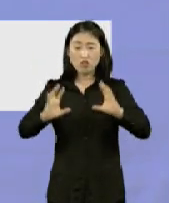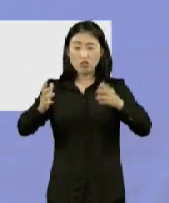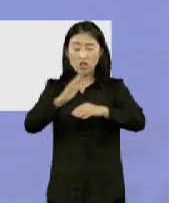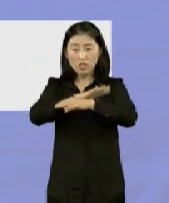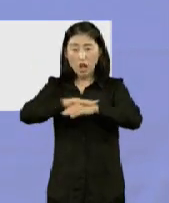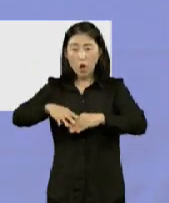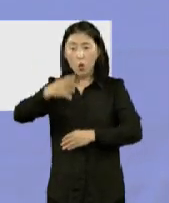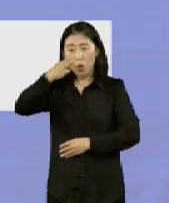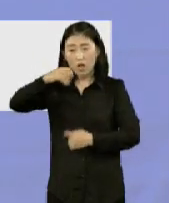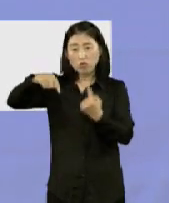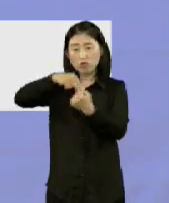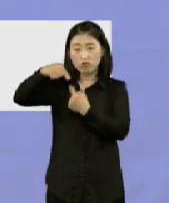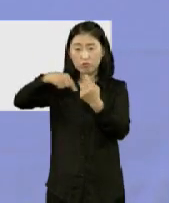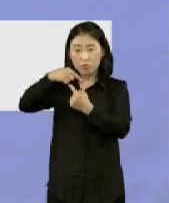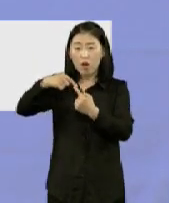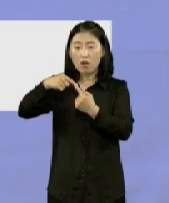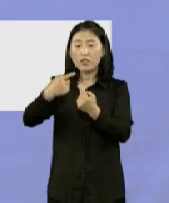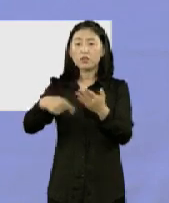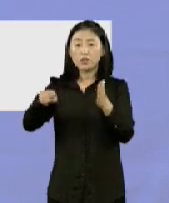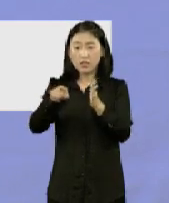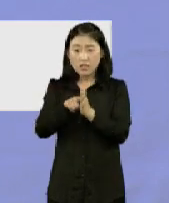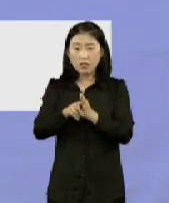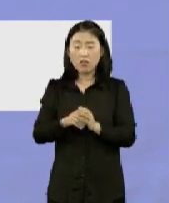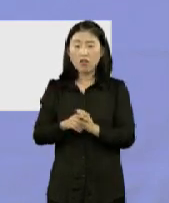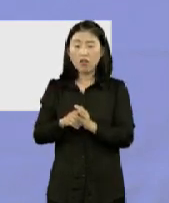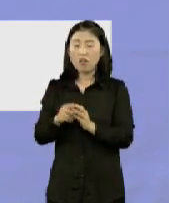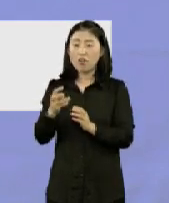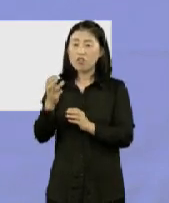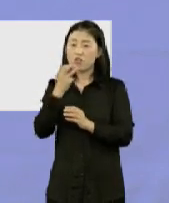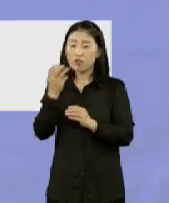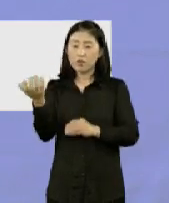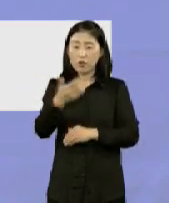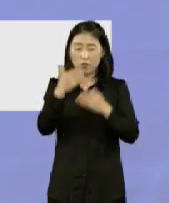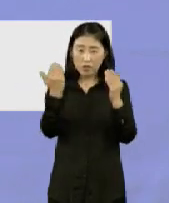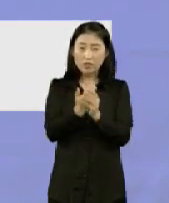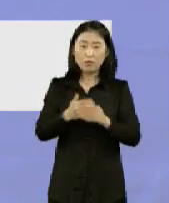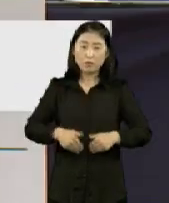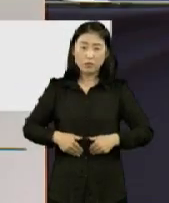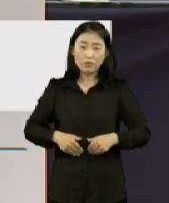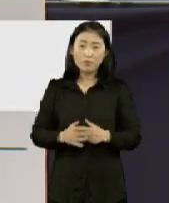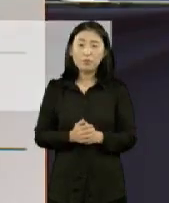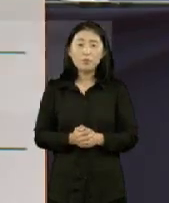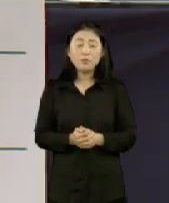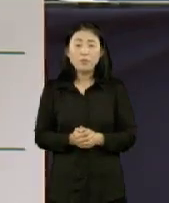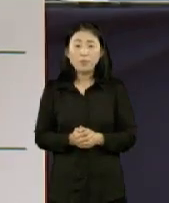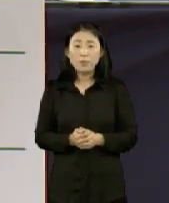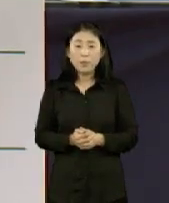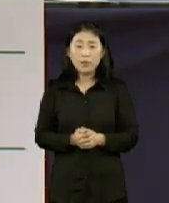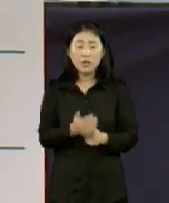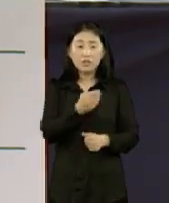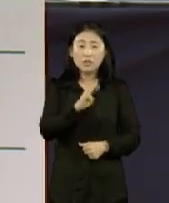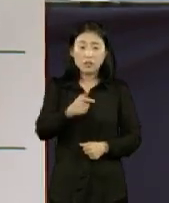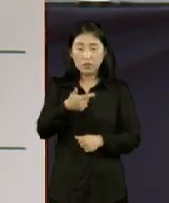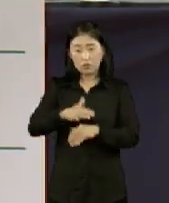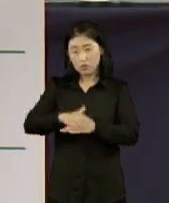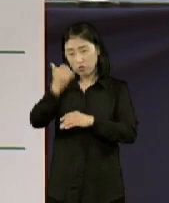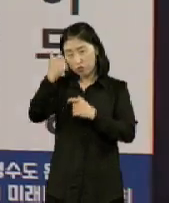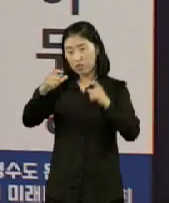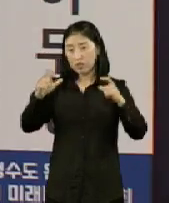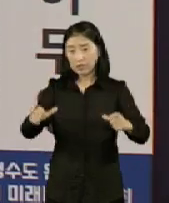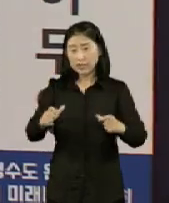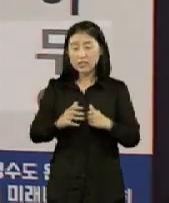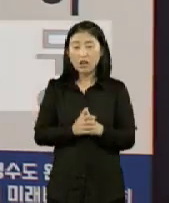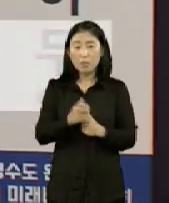이제는 국가적으로 이 비효율을 극복하기 위해서라도 행정수도는 완성시켜야 되겠다. 세종과 대전 충청을